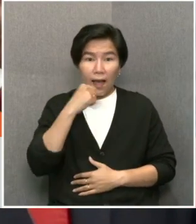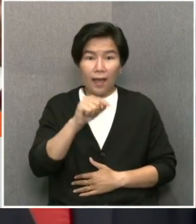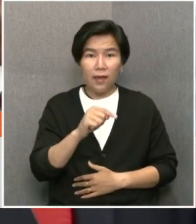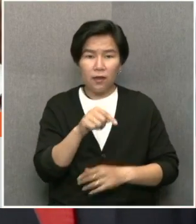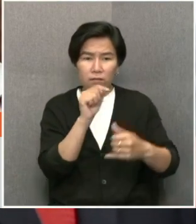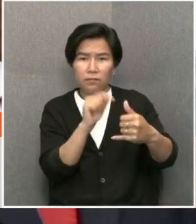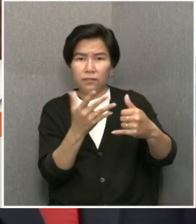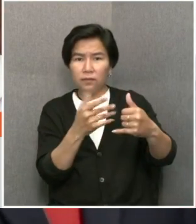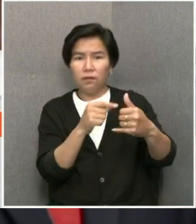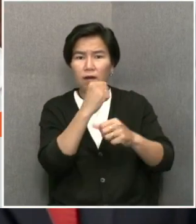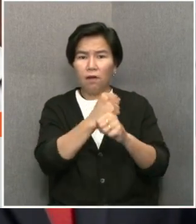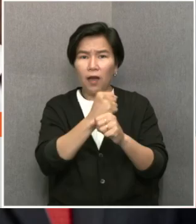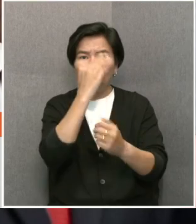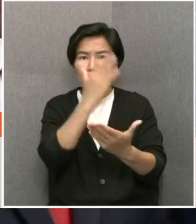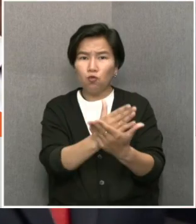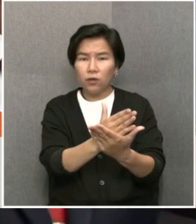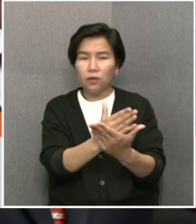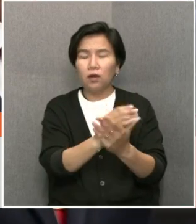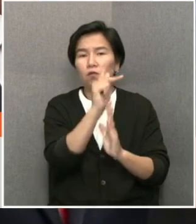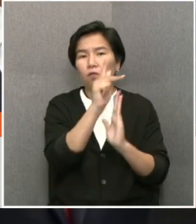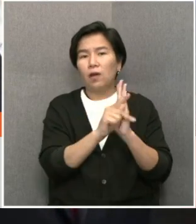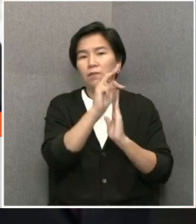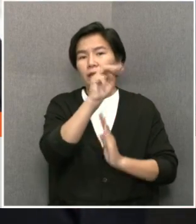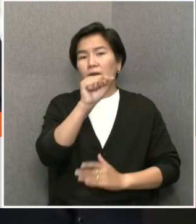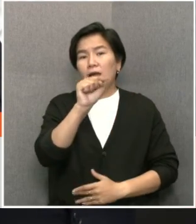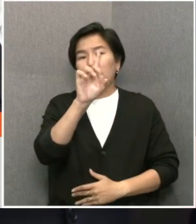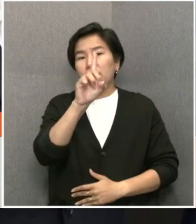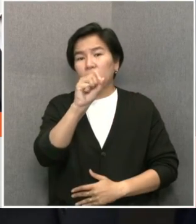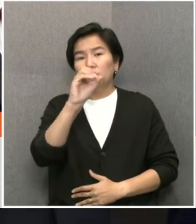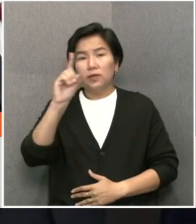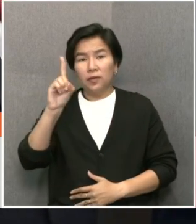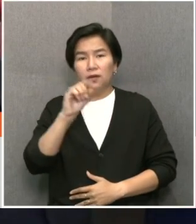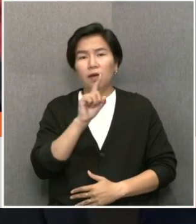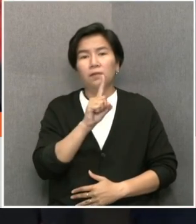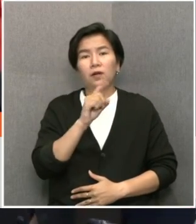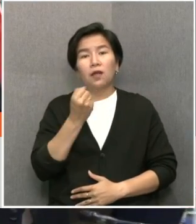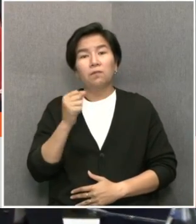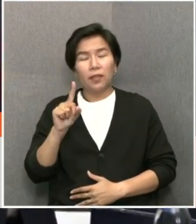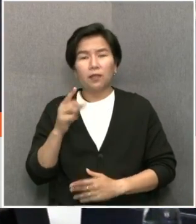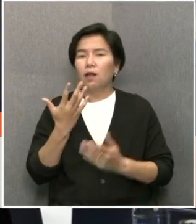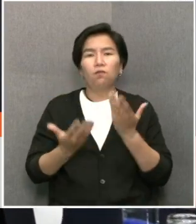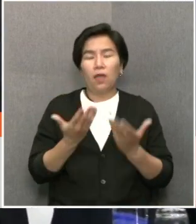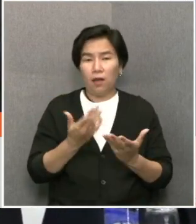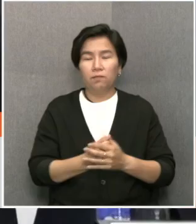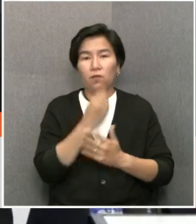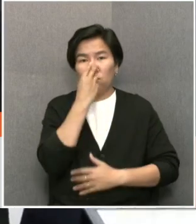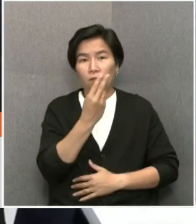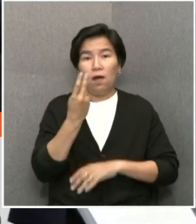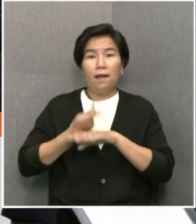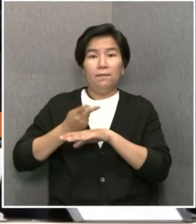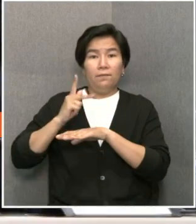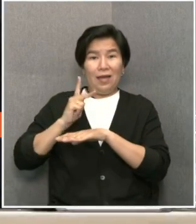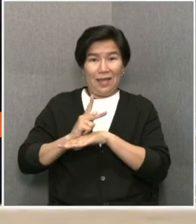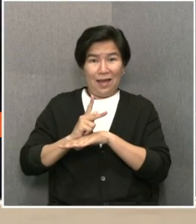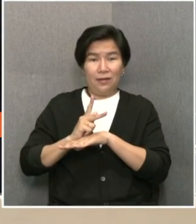นั้นสิ้นสุดลงตามมาตรา 101หรือมาตรา 111แล้วแต่กรณีและให้ประธานแห่งสภา